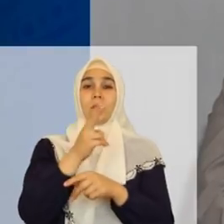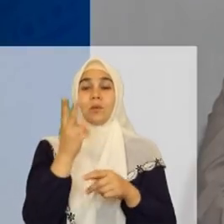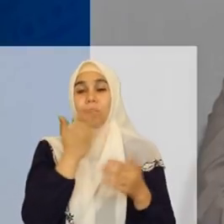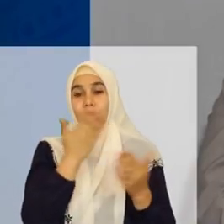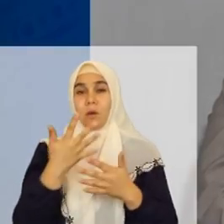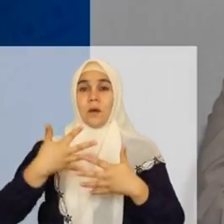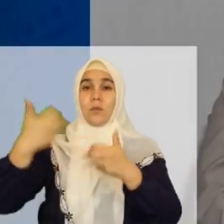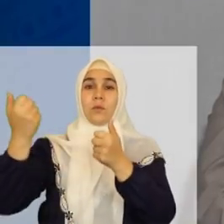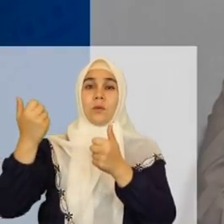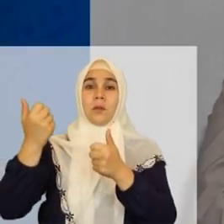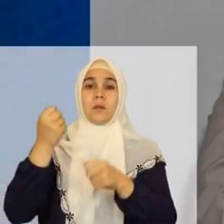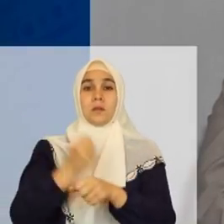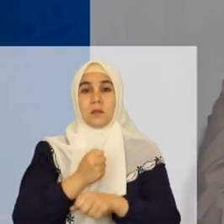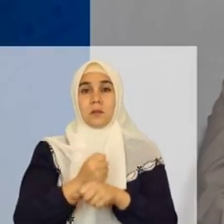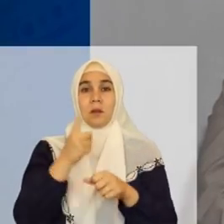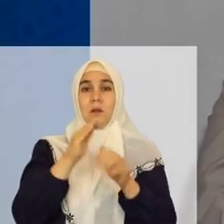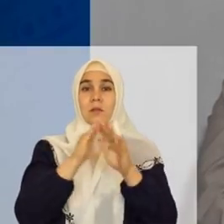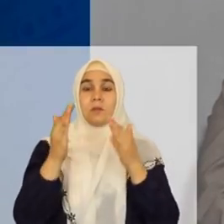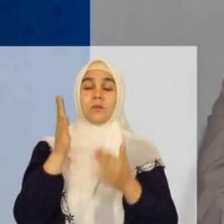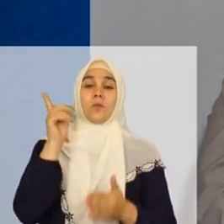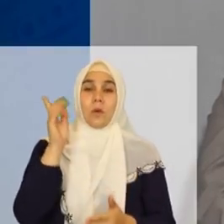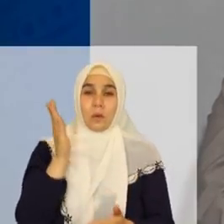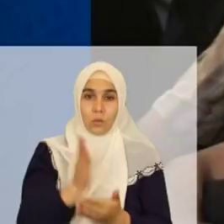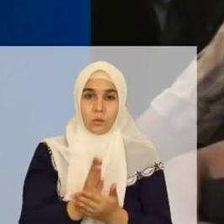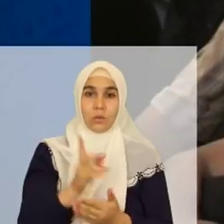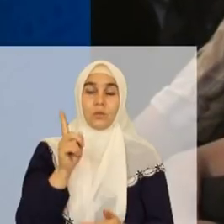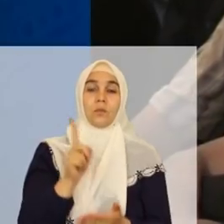qabul bo'ladigan hodisa o'sha yerda bo'lishi mumkin.